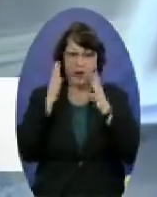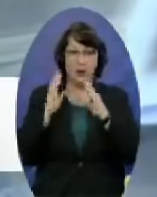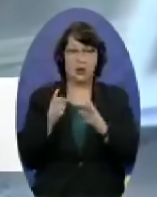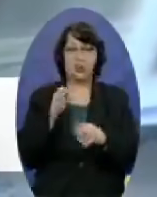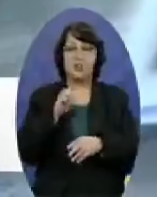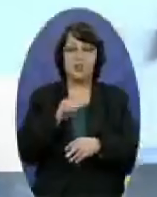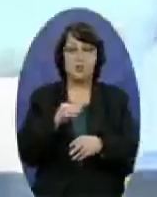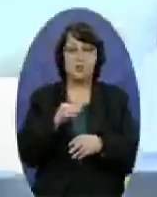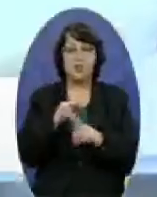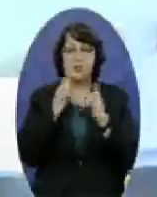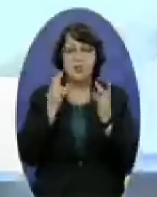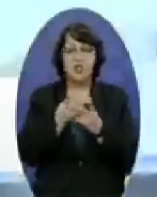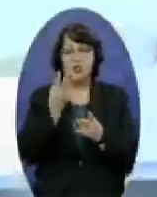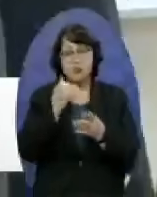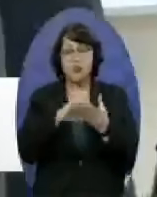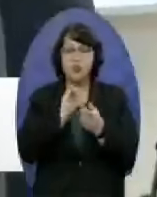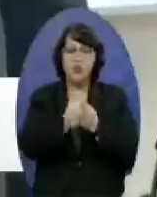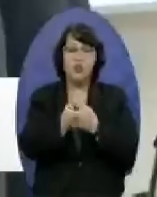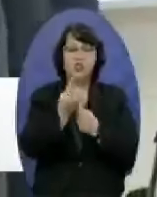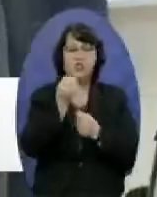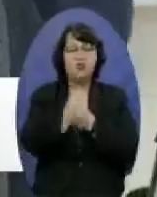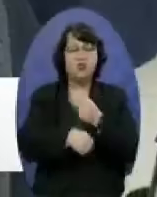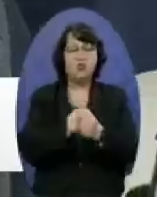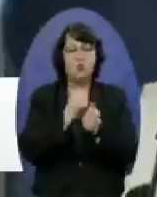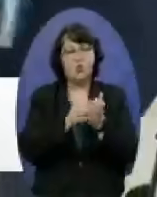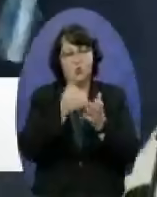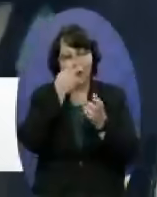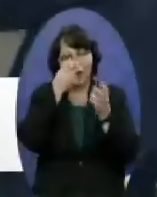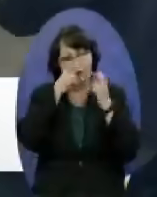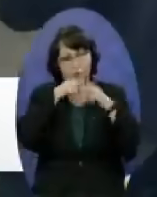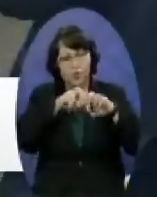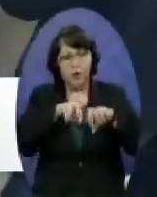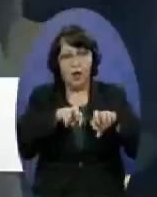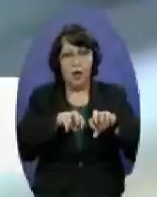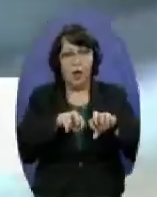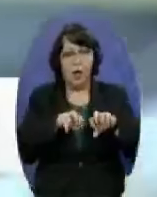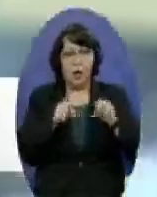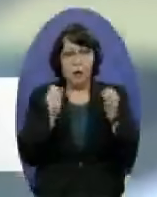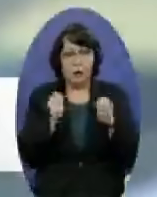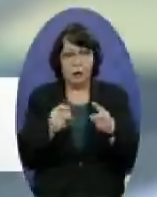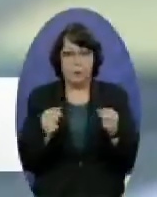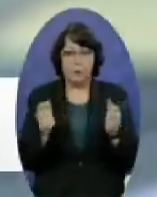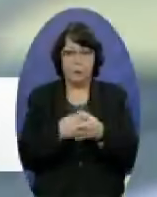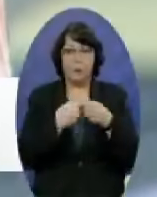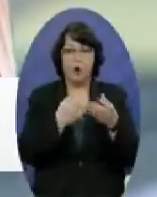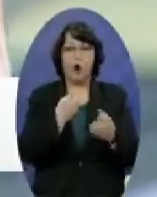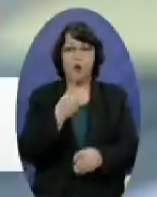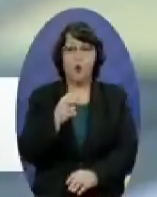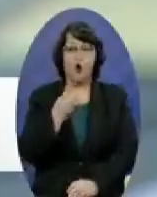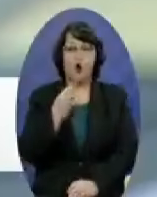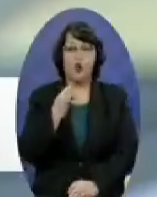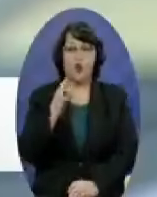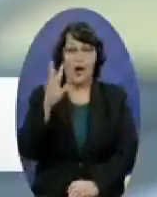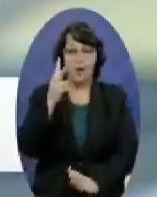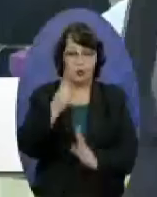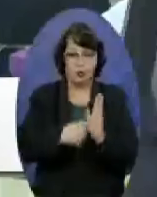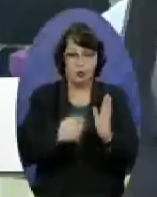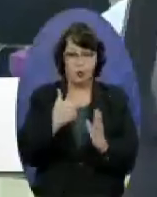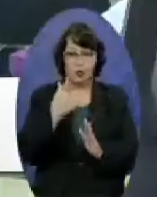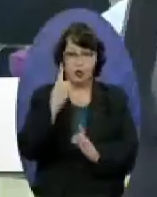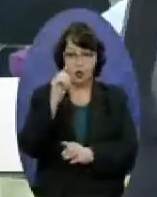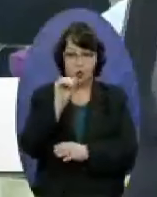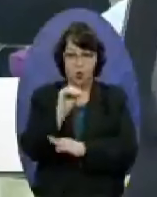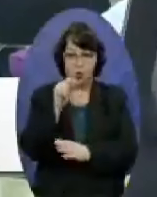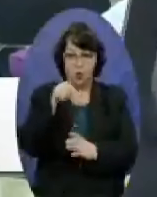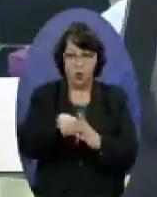байгаа. За сүүлийн 14 жилийн хугацаанд нийгмийн даатгалын шимтгэлээ төлөөгүй иргэд 2020 оны 12 дугаар сарын 31-ний дотор харьяа